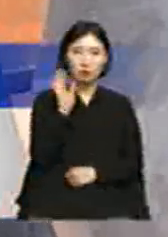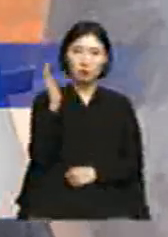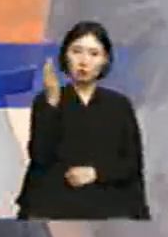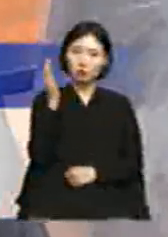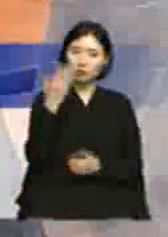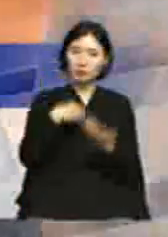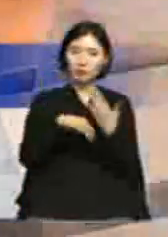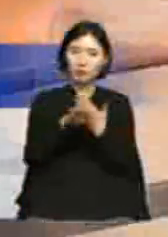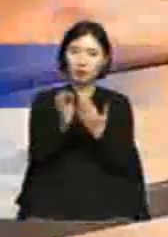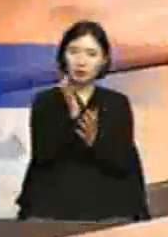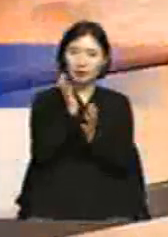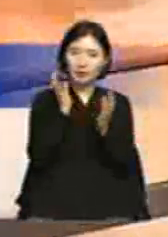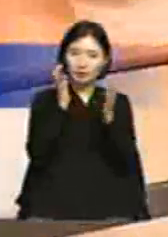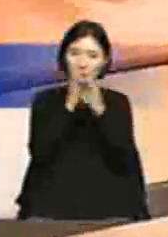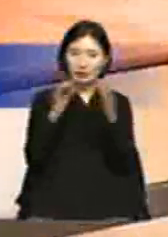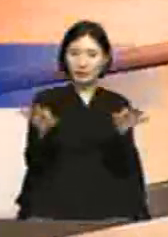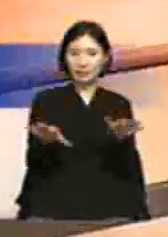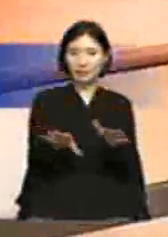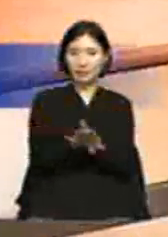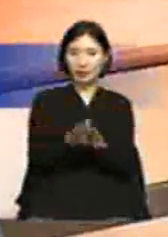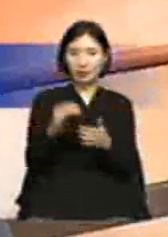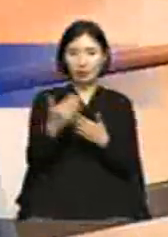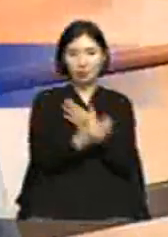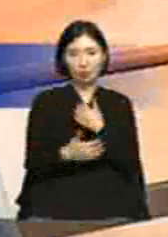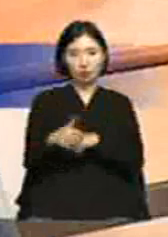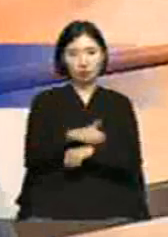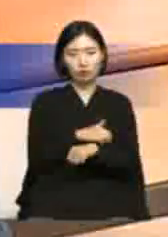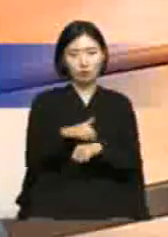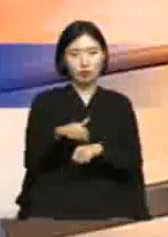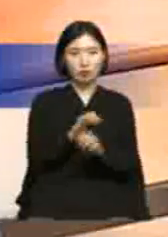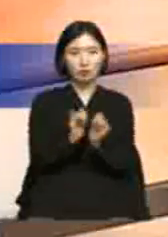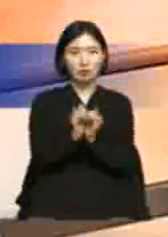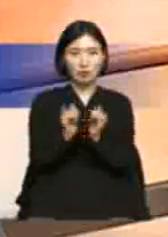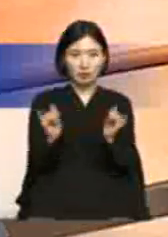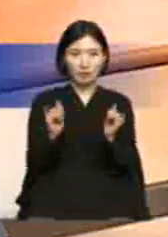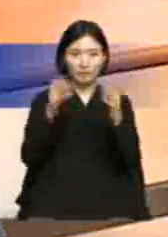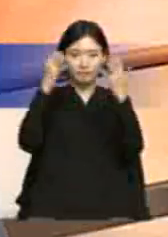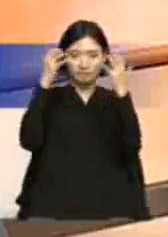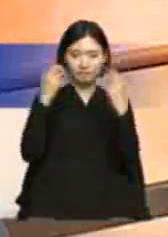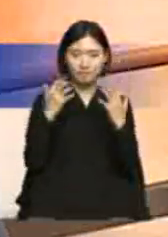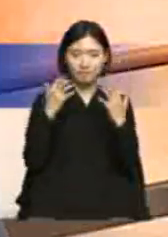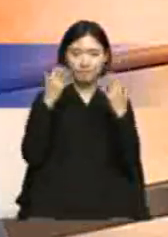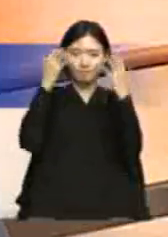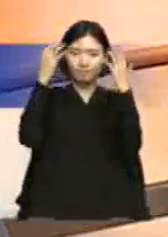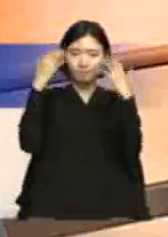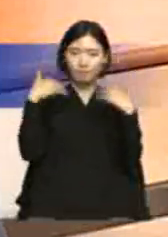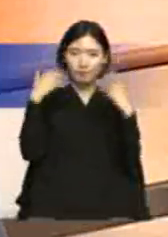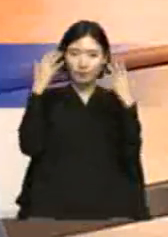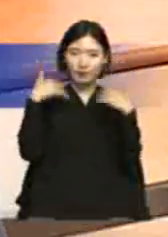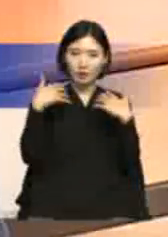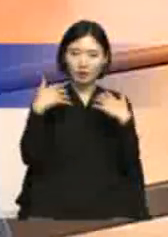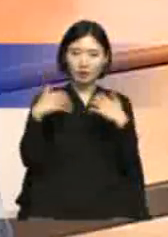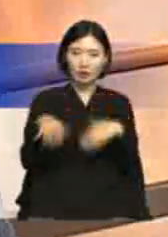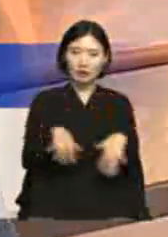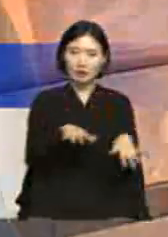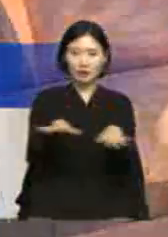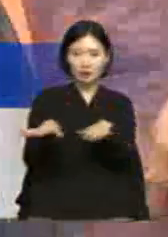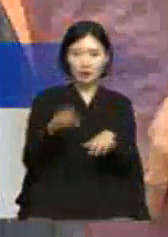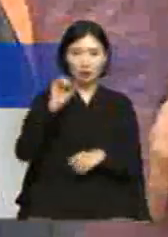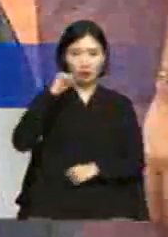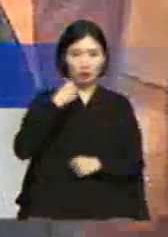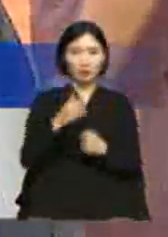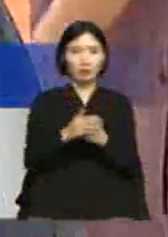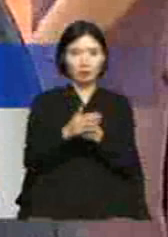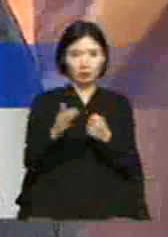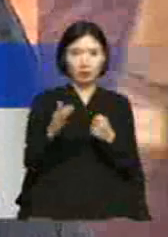김장김치도 떨어지고 거동이 불편하신 분들은 아마 또 이제 여름철에 김치 담가 드시기가 쉽지 않잖아요.